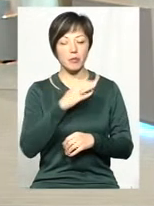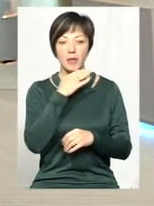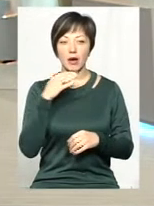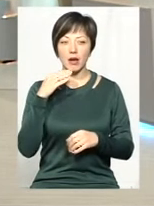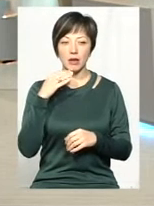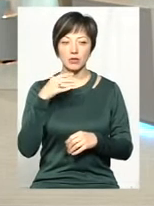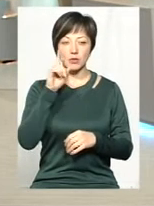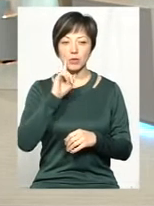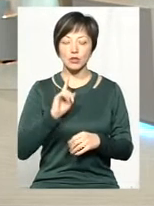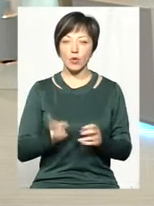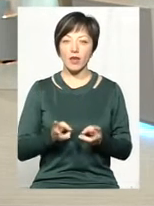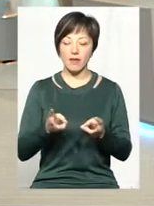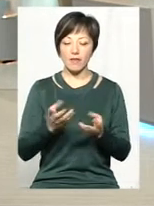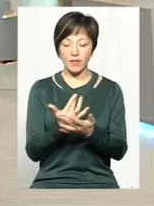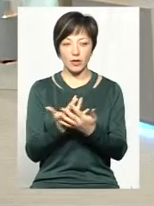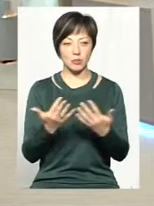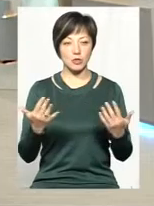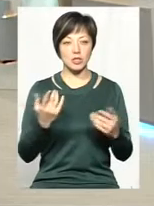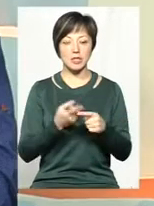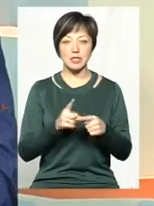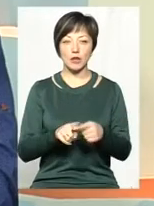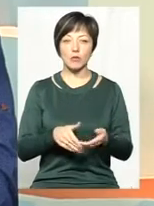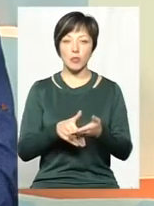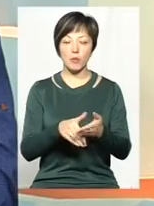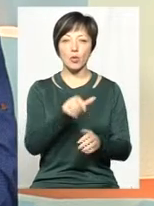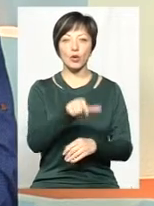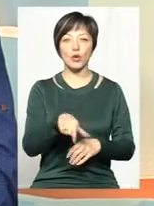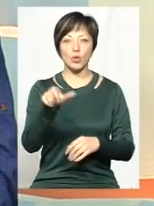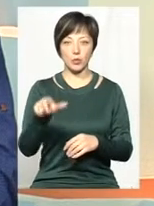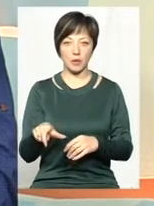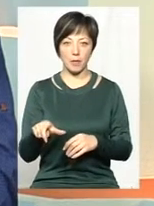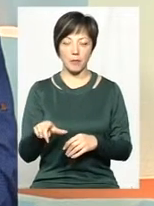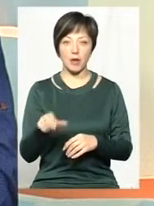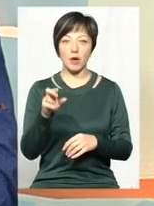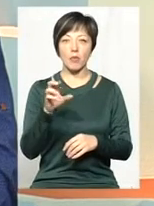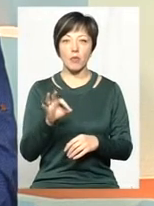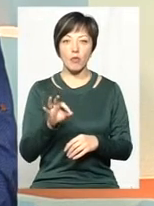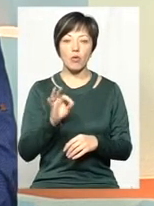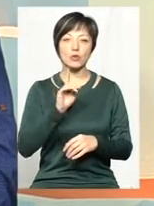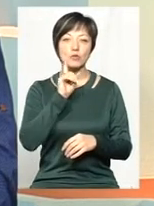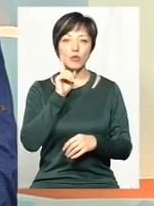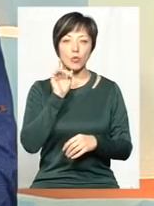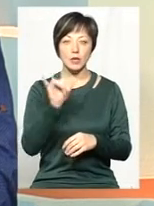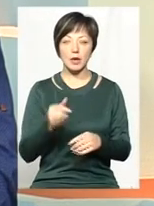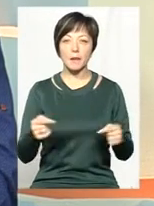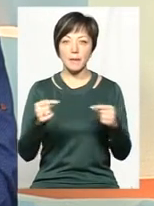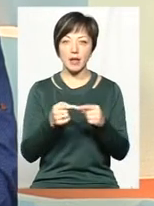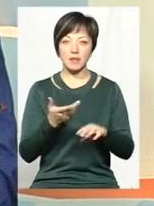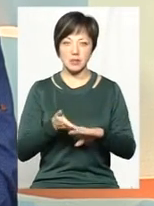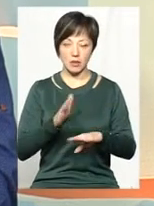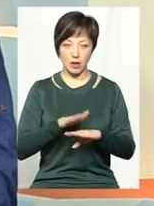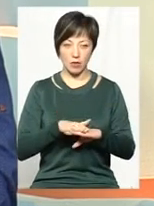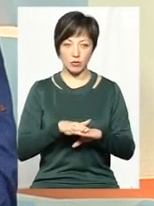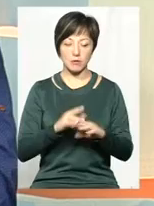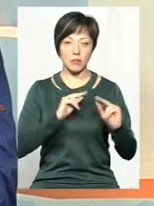багато смачної випічки. І я думаю, це би допомогло цим людям, тому що з молоду в них певні є складнощі